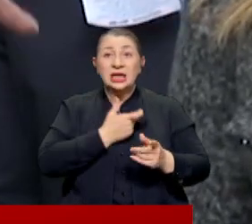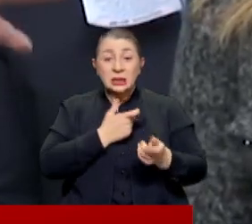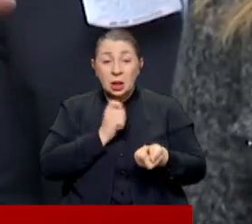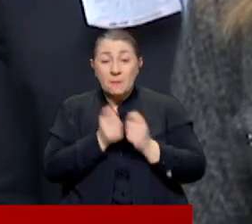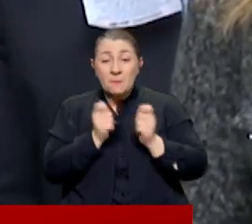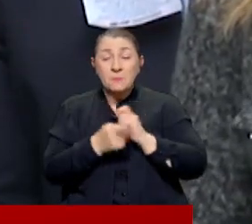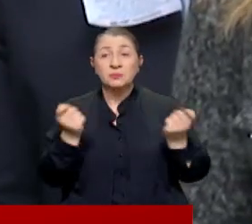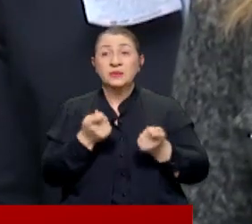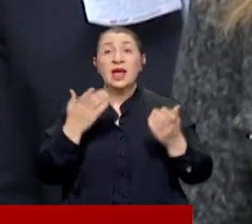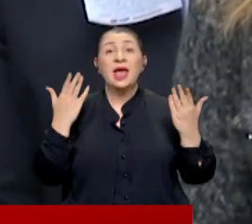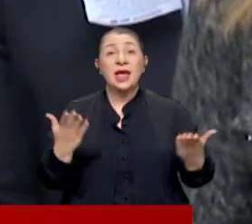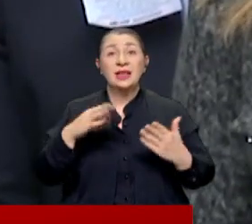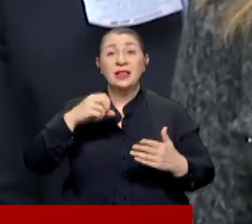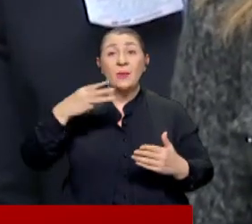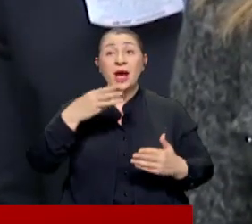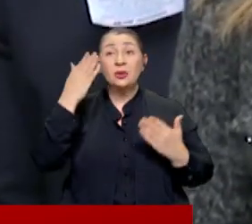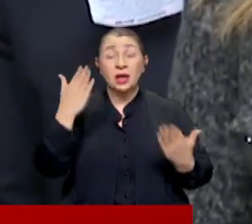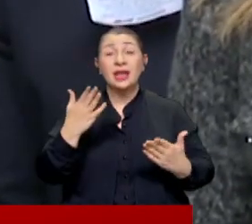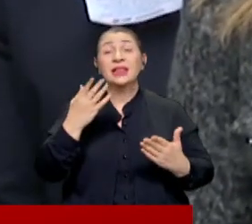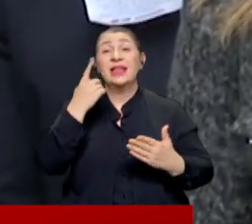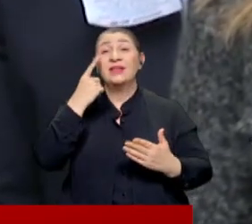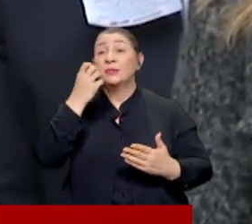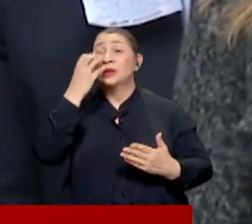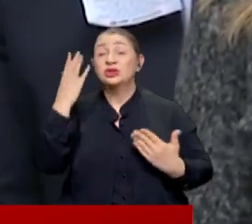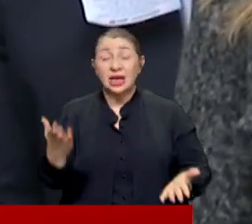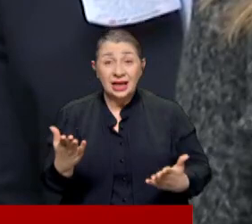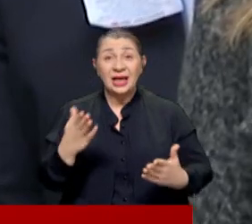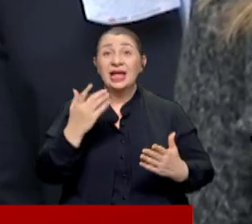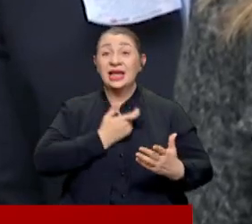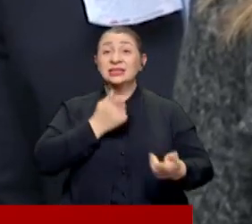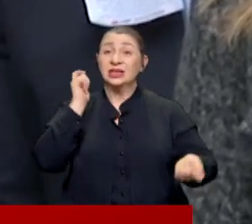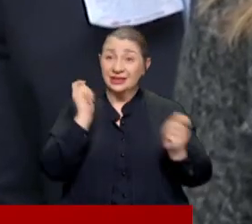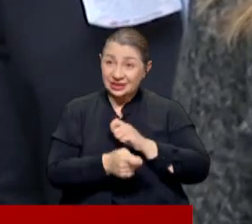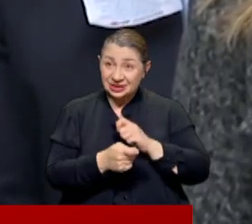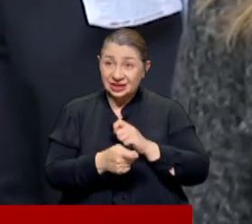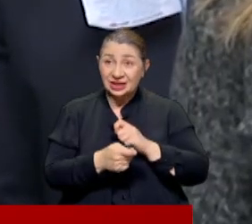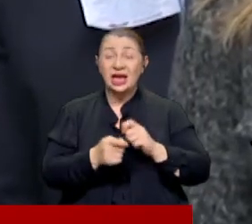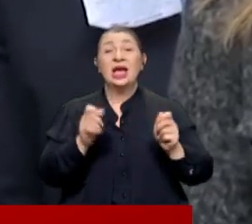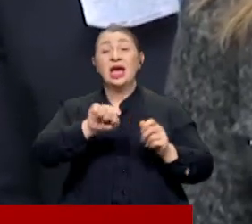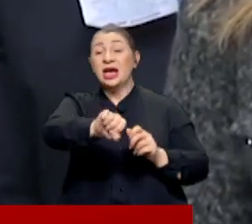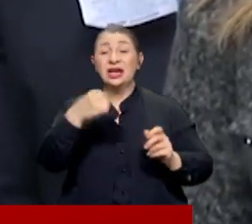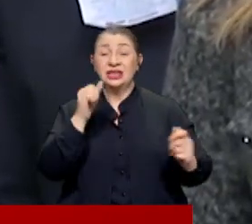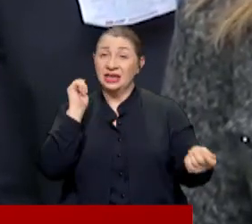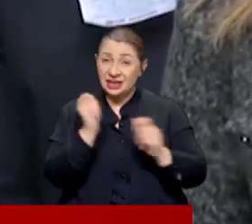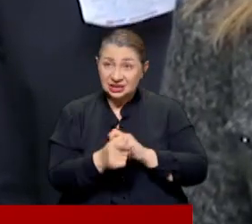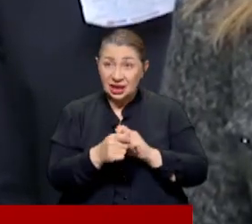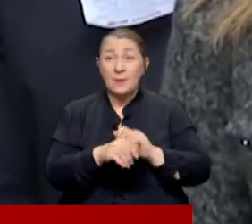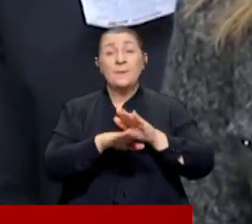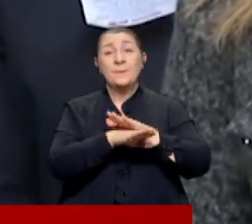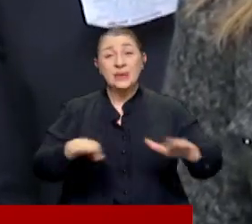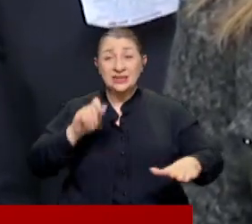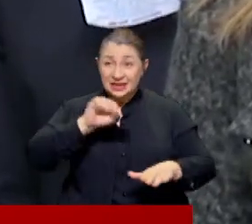yasalarla değiştirmektir Ey Tayyip Erdoğan Hey Devlet Bahçeli yasayla değiştirsen kasayı da değiştirsen